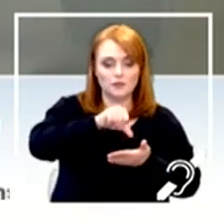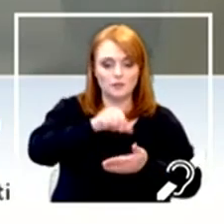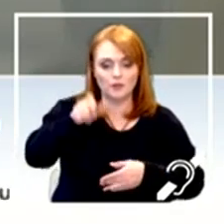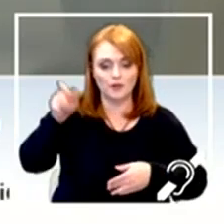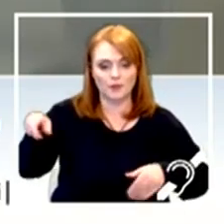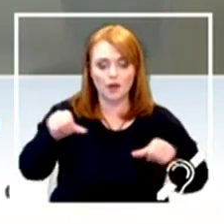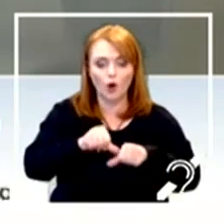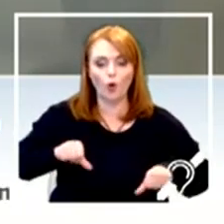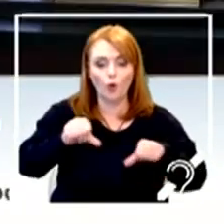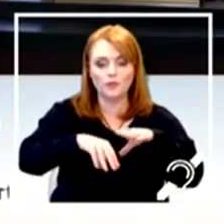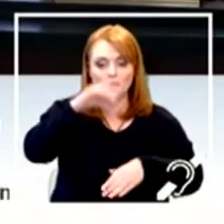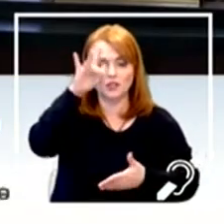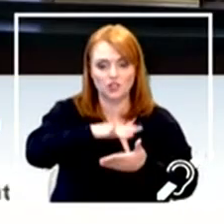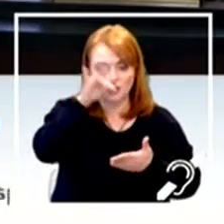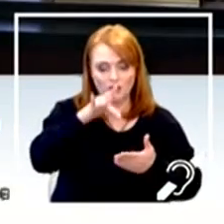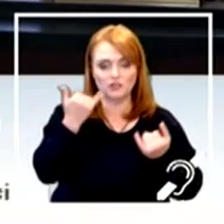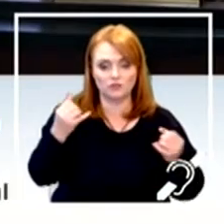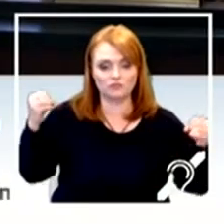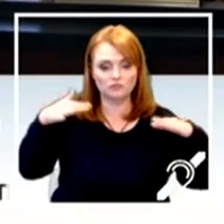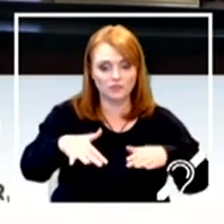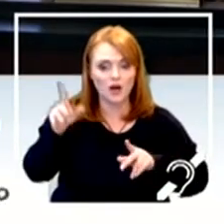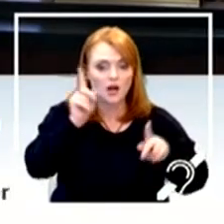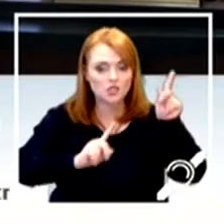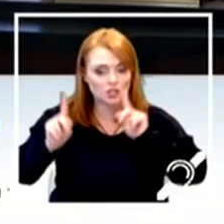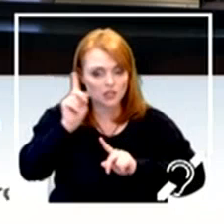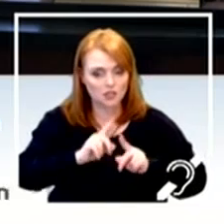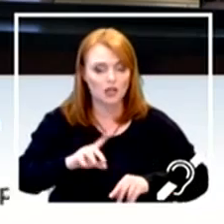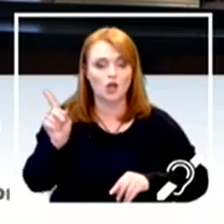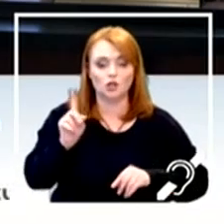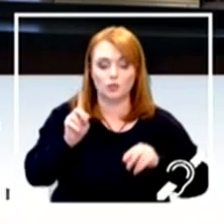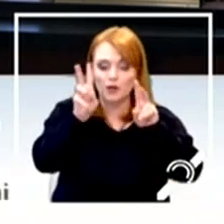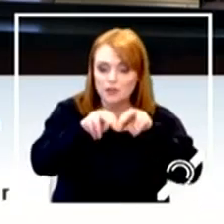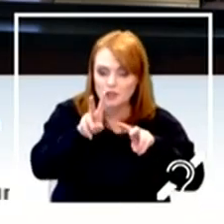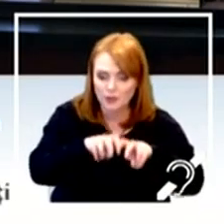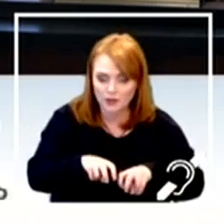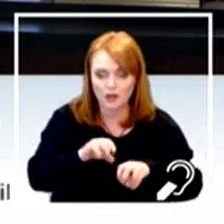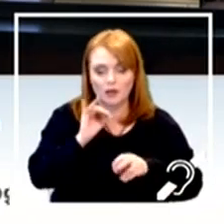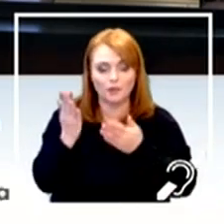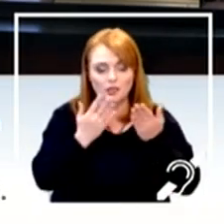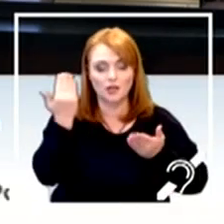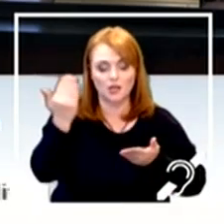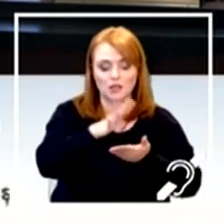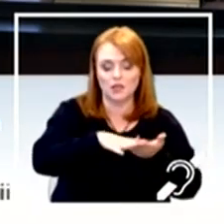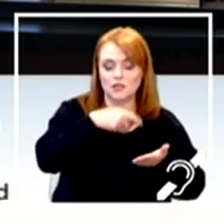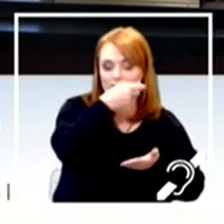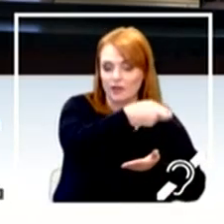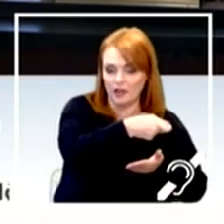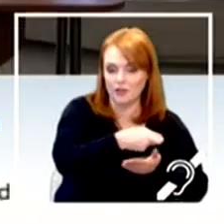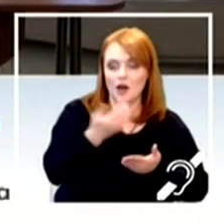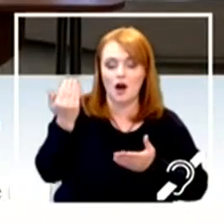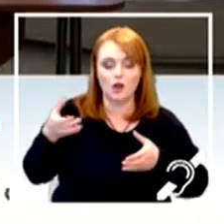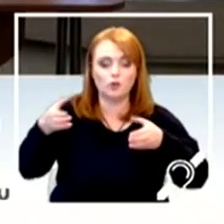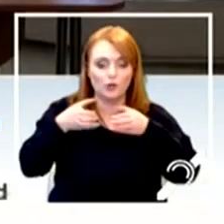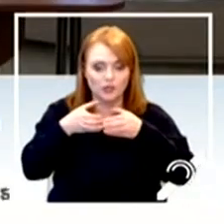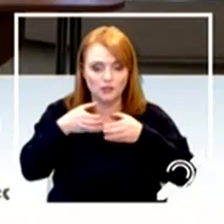Comisiei Electorale Centrale s-au întrunit în ședință pentru a examina contestațiile depuse de formațiunea politică afiliată lui